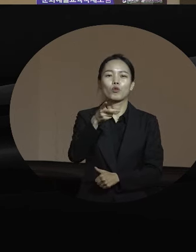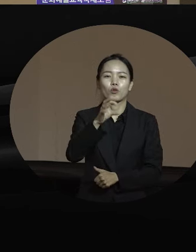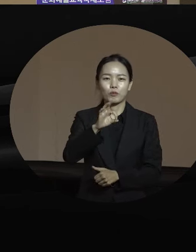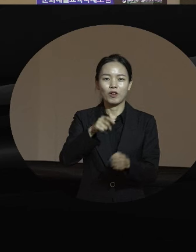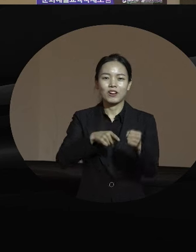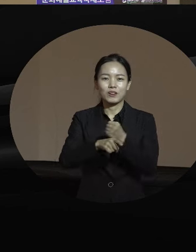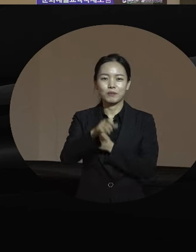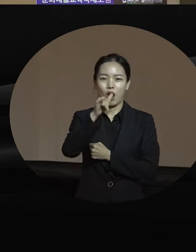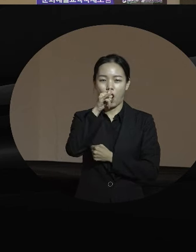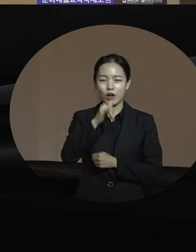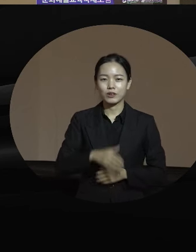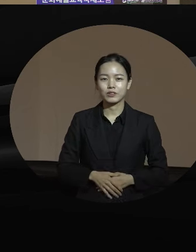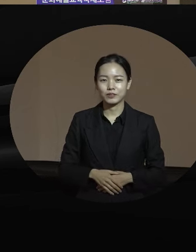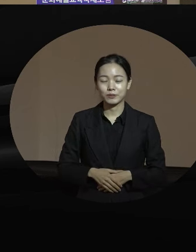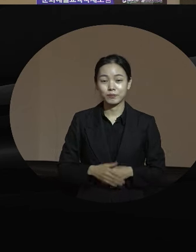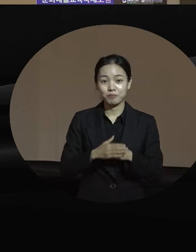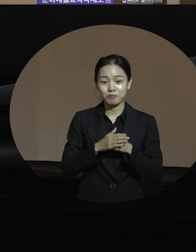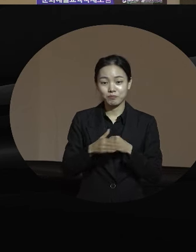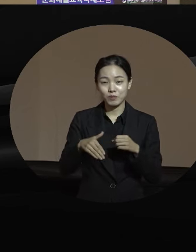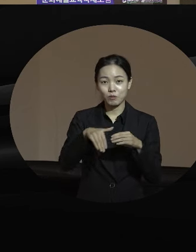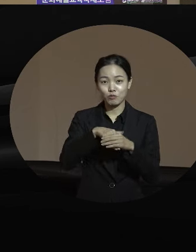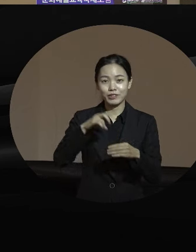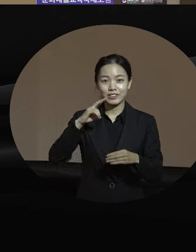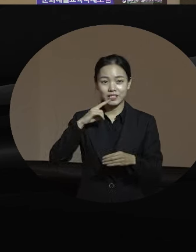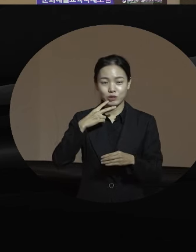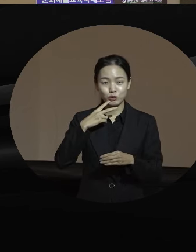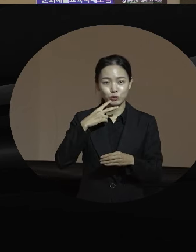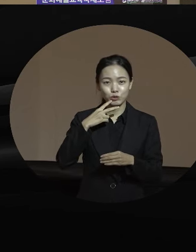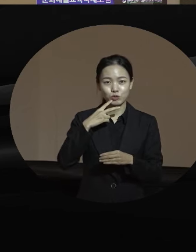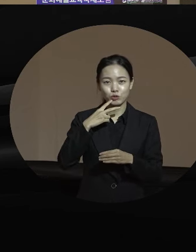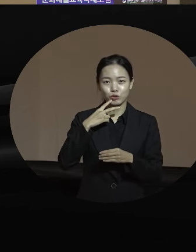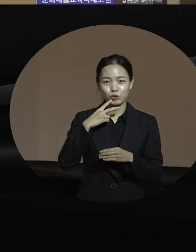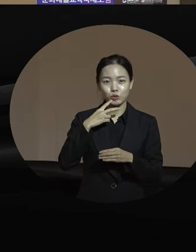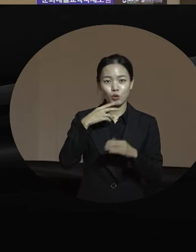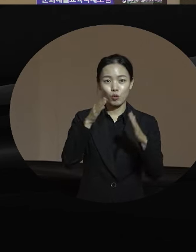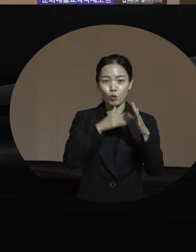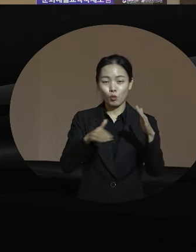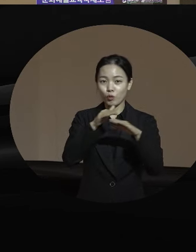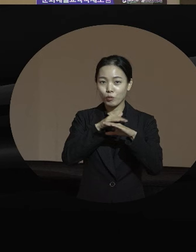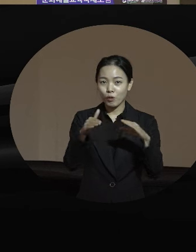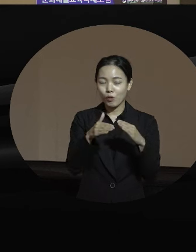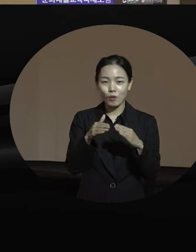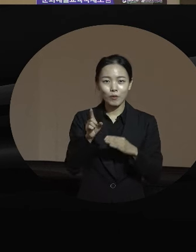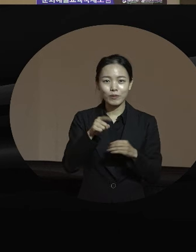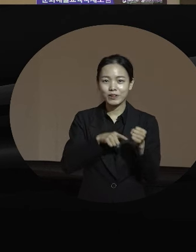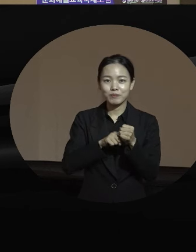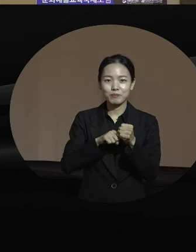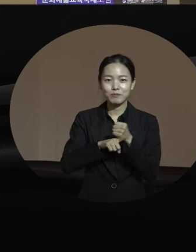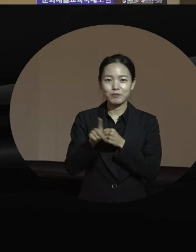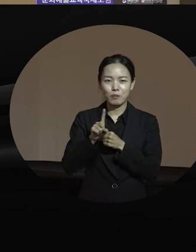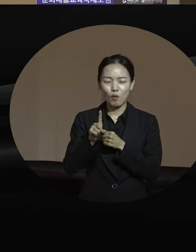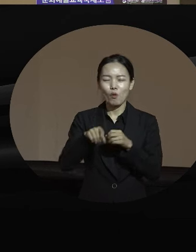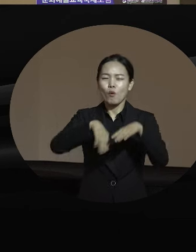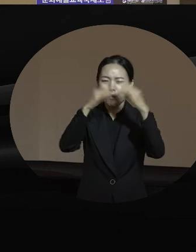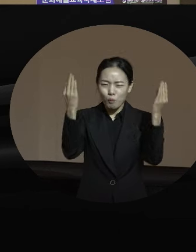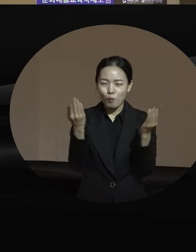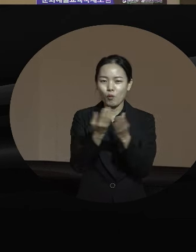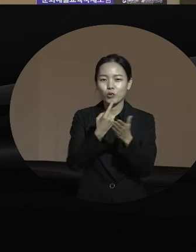따라서 공정하고 공평한 문화예술교육은 한마디로 다 아시는 것처럼 모두를 위한 문화예술교육이라고 할 수